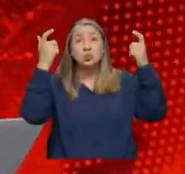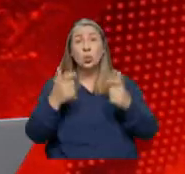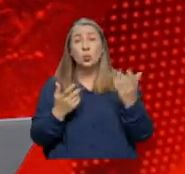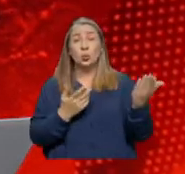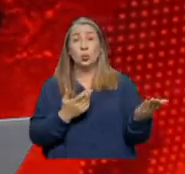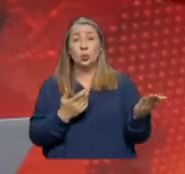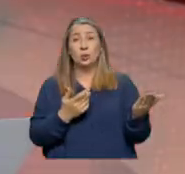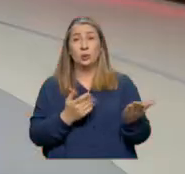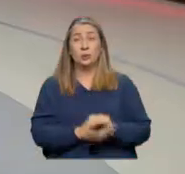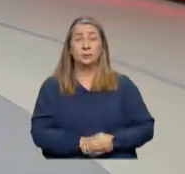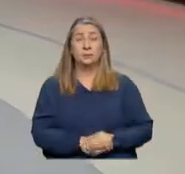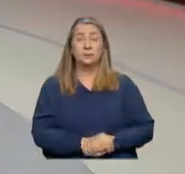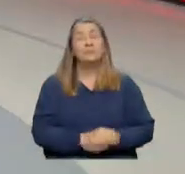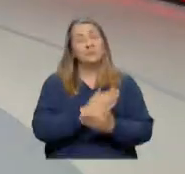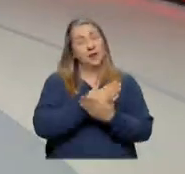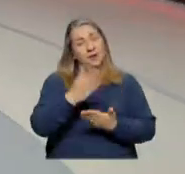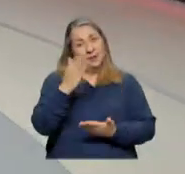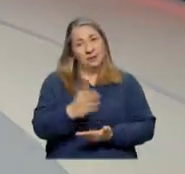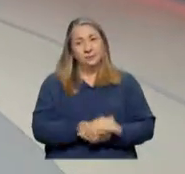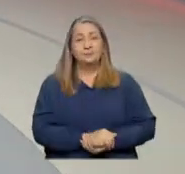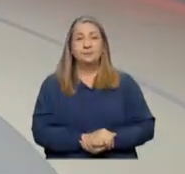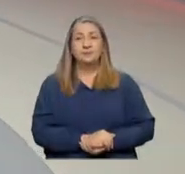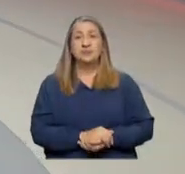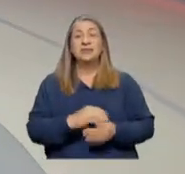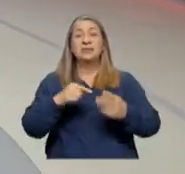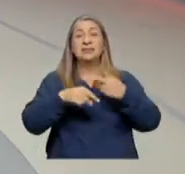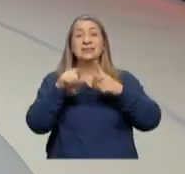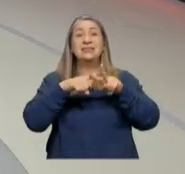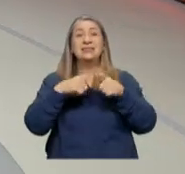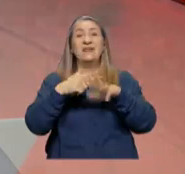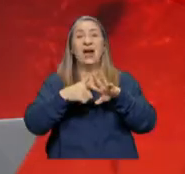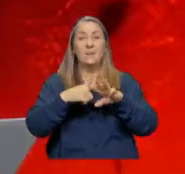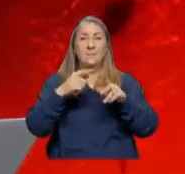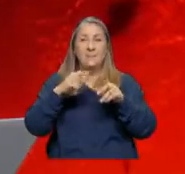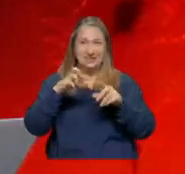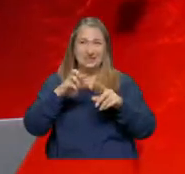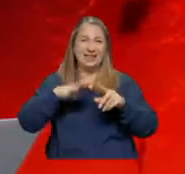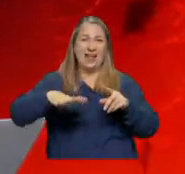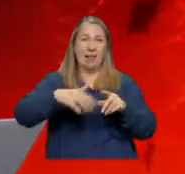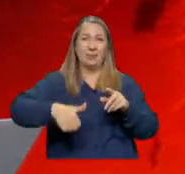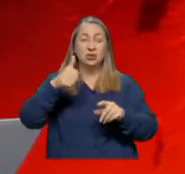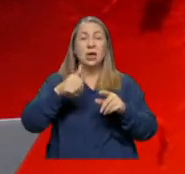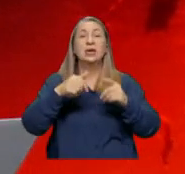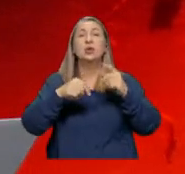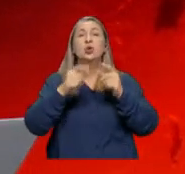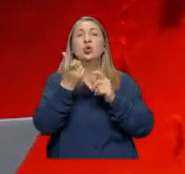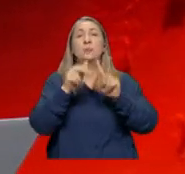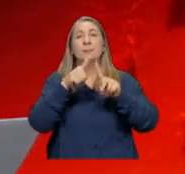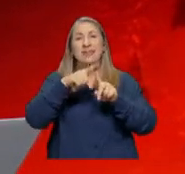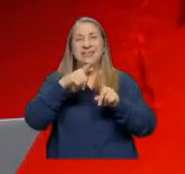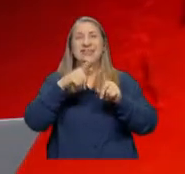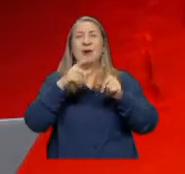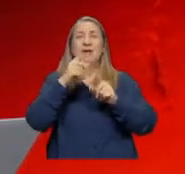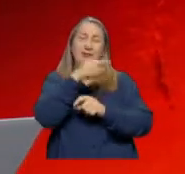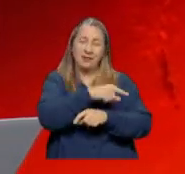sorumluluğunda devam edelim şimdi Zafer Partisi genel başkanı Ümit Özdağ Hatay sınırına sembolik